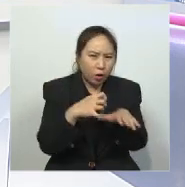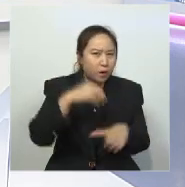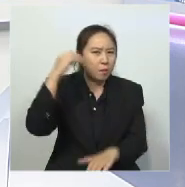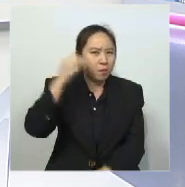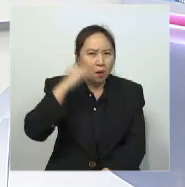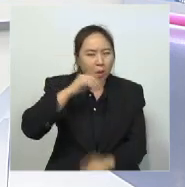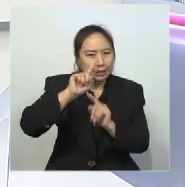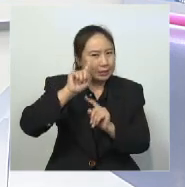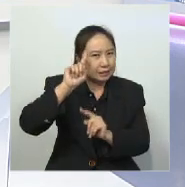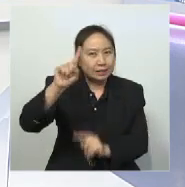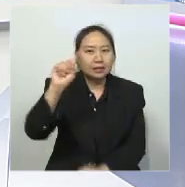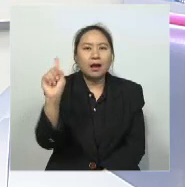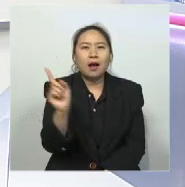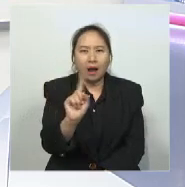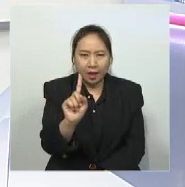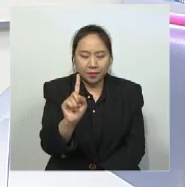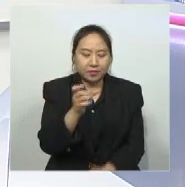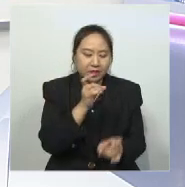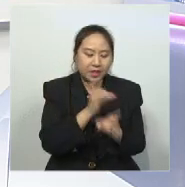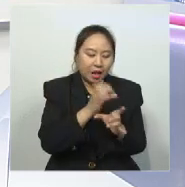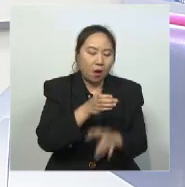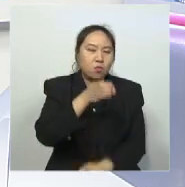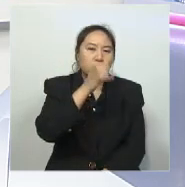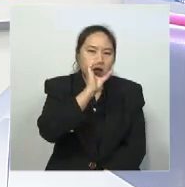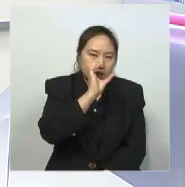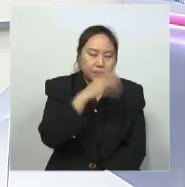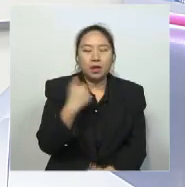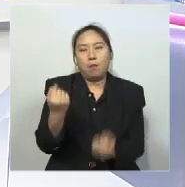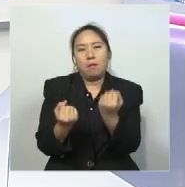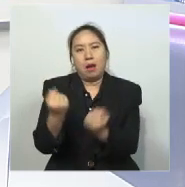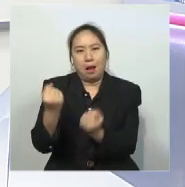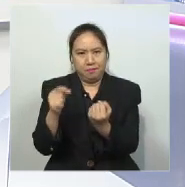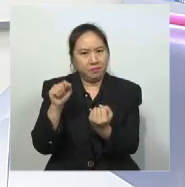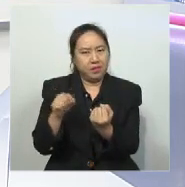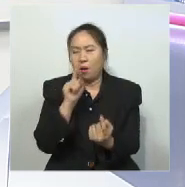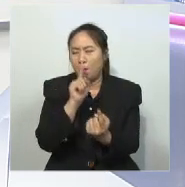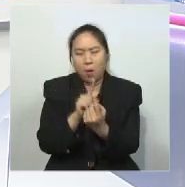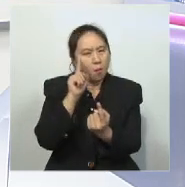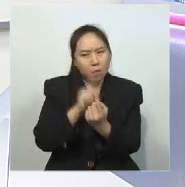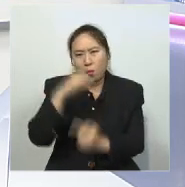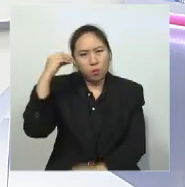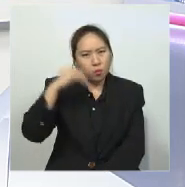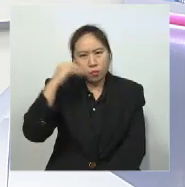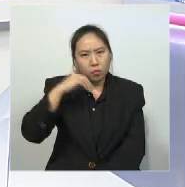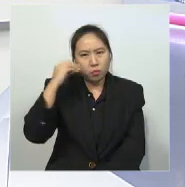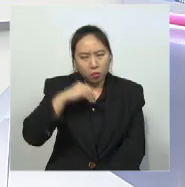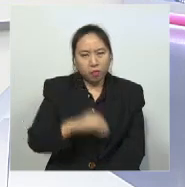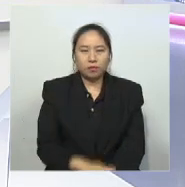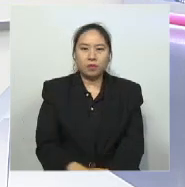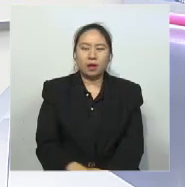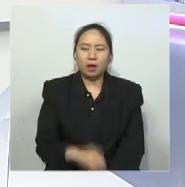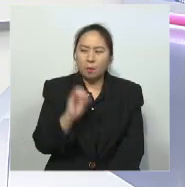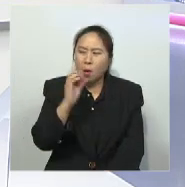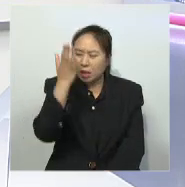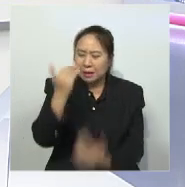ตุเนี่ยก็ยังเป็นดื่มแล้วขับนะคะอันนี้ยังเป็นสาเหตุหลักที่เจอกันทุกๆปีนะคะ ใช่หลายคนบอกว่าถ้าจะ